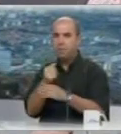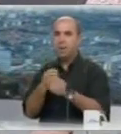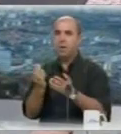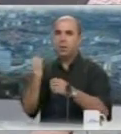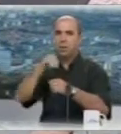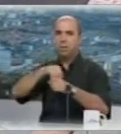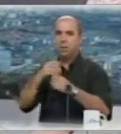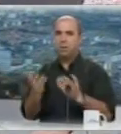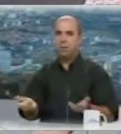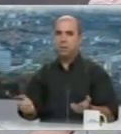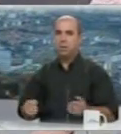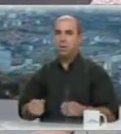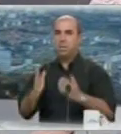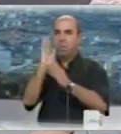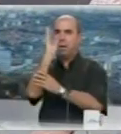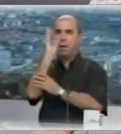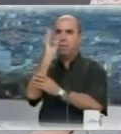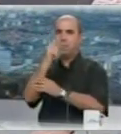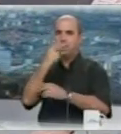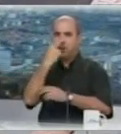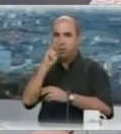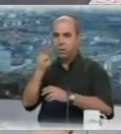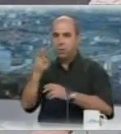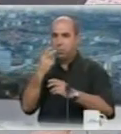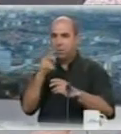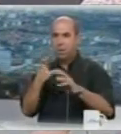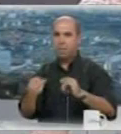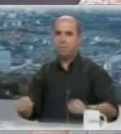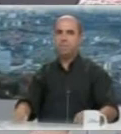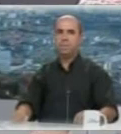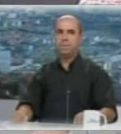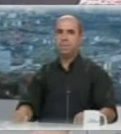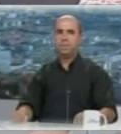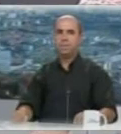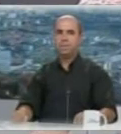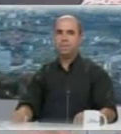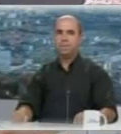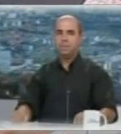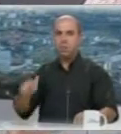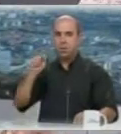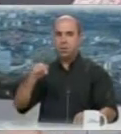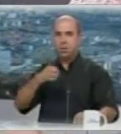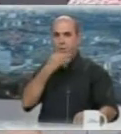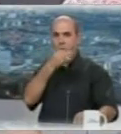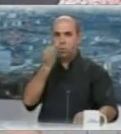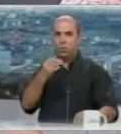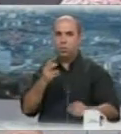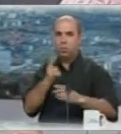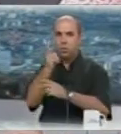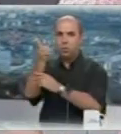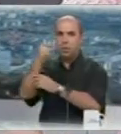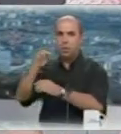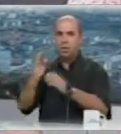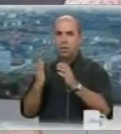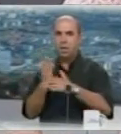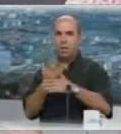أيضا المقام أحيانا النسوة يحبوا يستبركوا به ويروحوا لهذاك المقام. وعندنا أيضا كما تابعنا في الروبورتاج مدرسة عندها